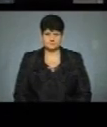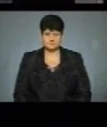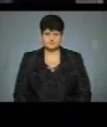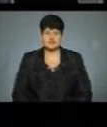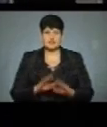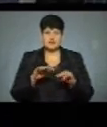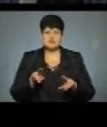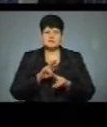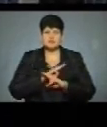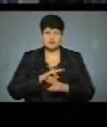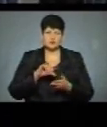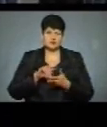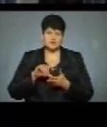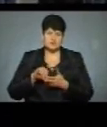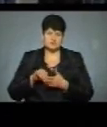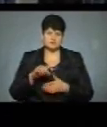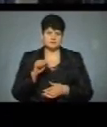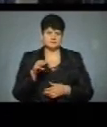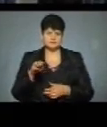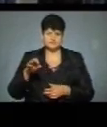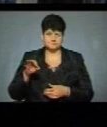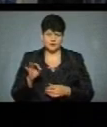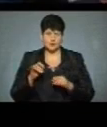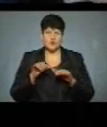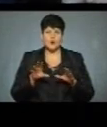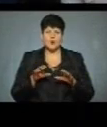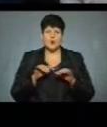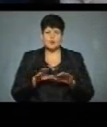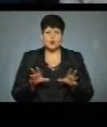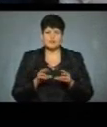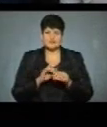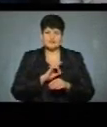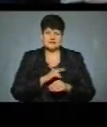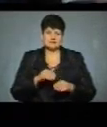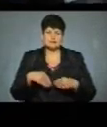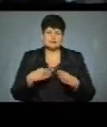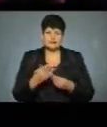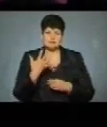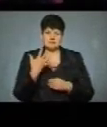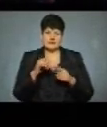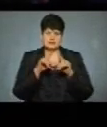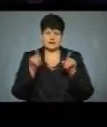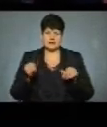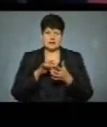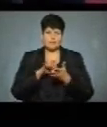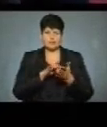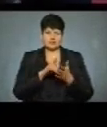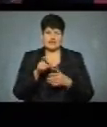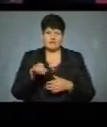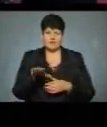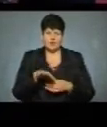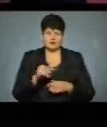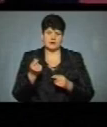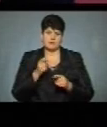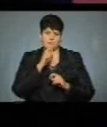Дітям загиблих учасників антитерористичної операції операції об'єднаних сил вручили 5 сертифікатів на подорож до Європи та